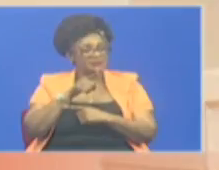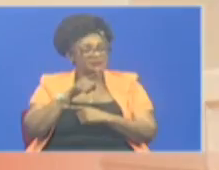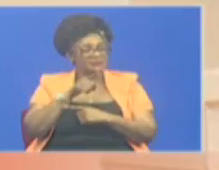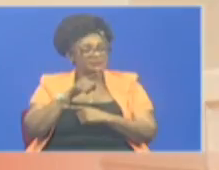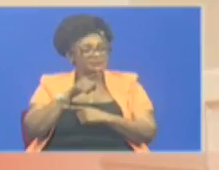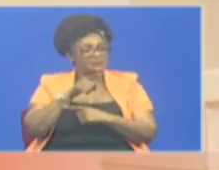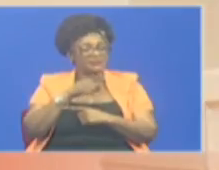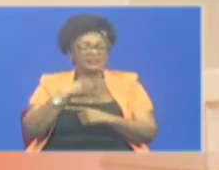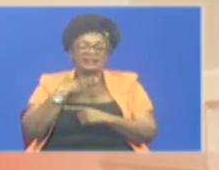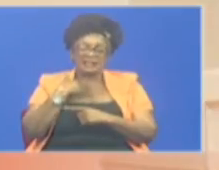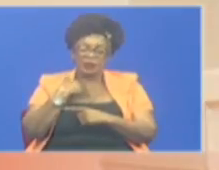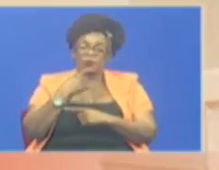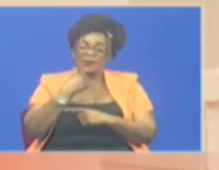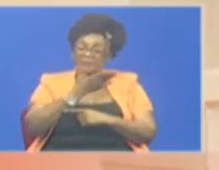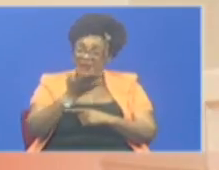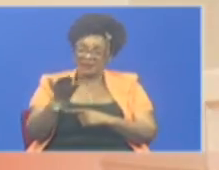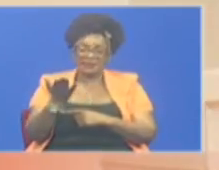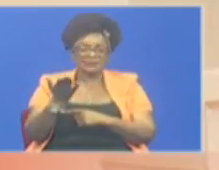nataka niwaambie,